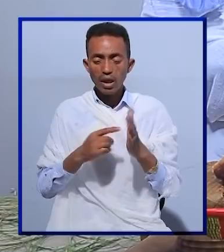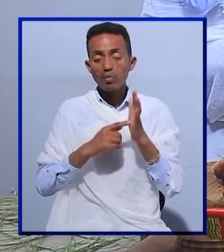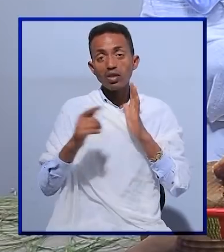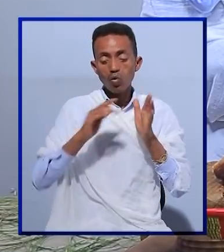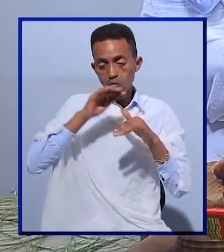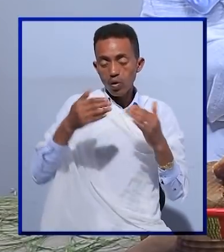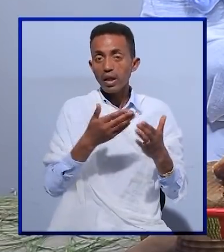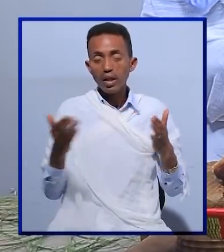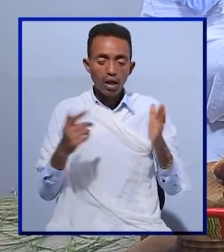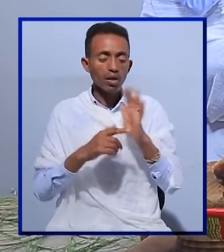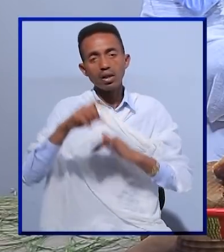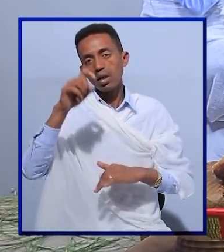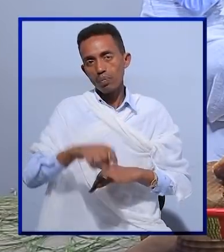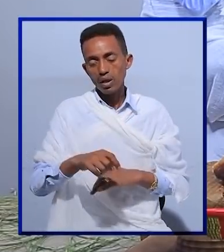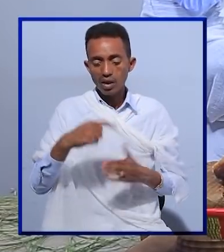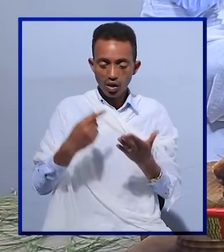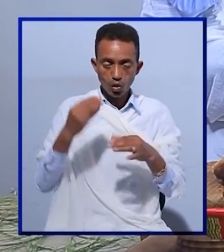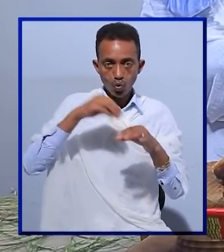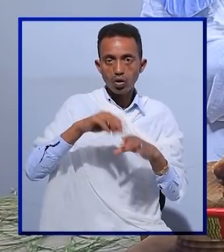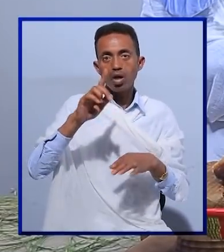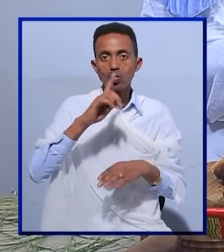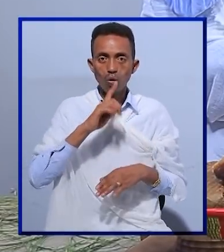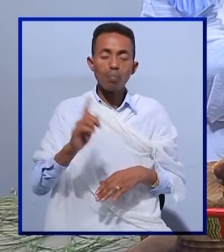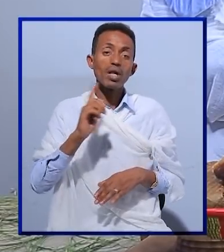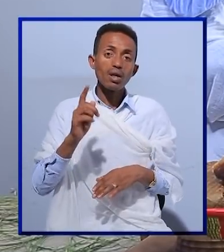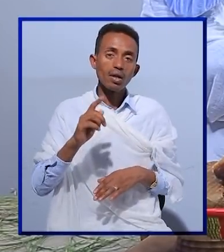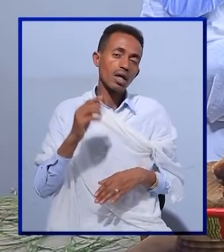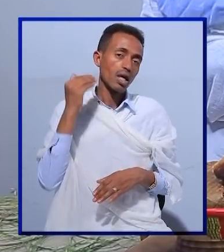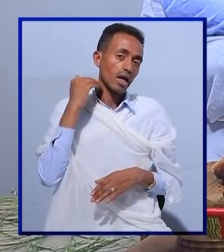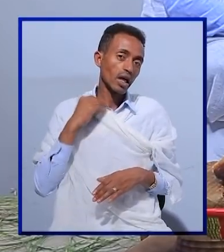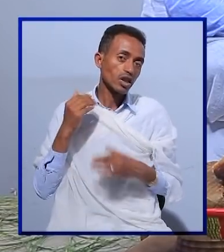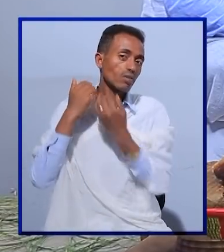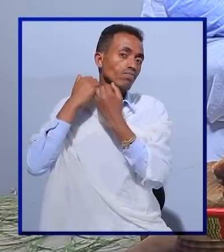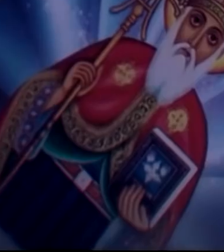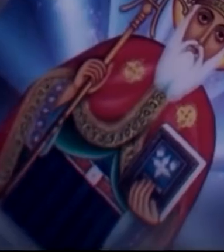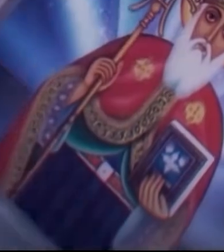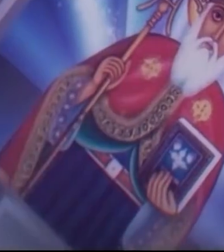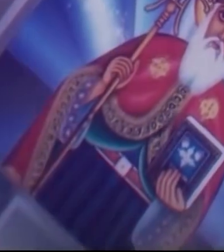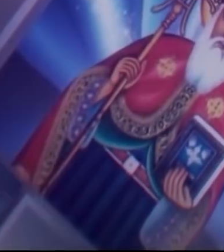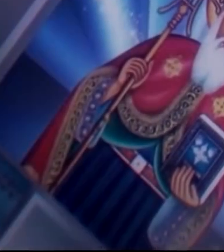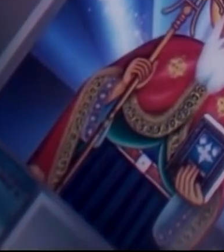ሳናፍር ክርስትናችንን የሚገልጠውን ነገር ማሳየት አለብን። ከነዚህ ውስጥ አንዱ ማዕተብ ነው።